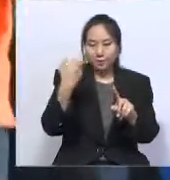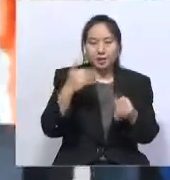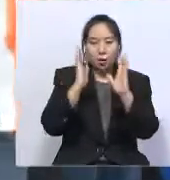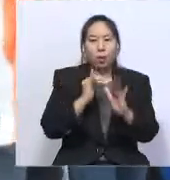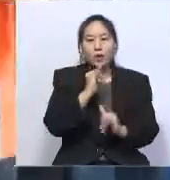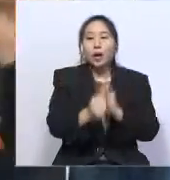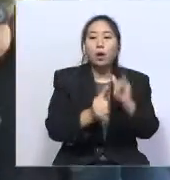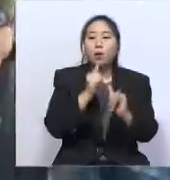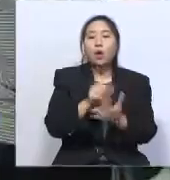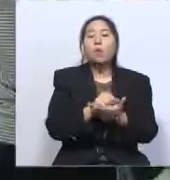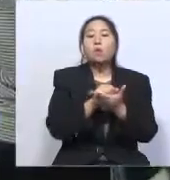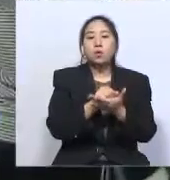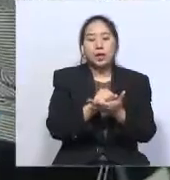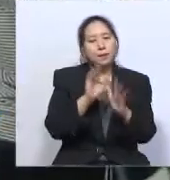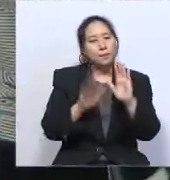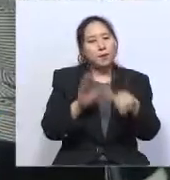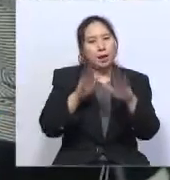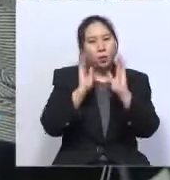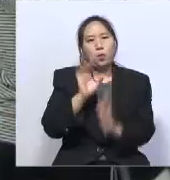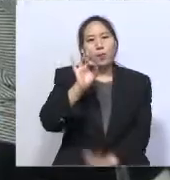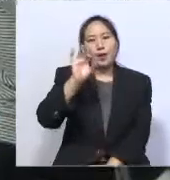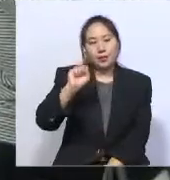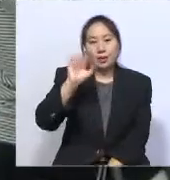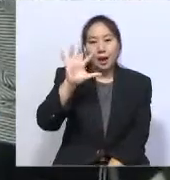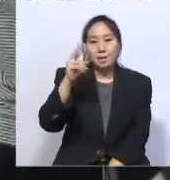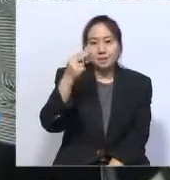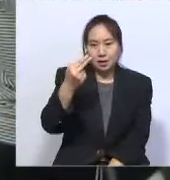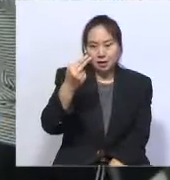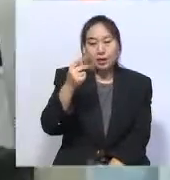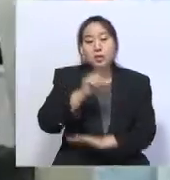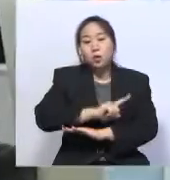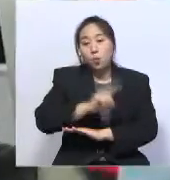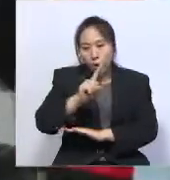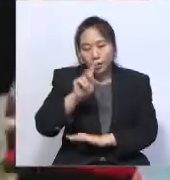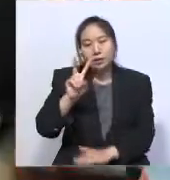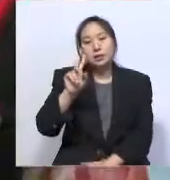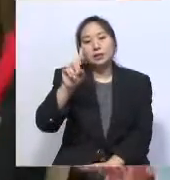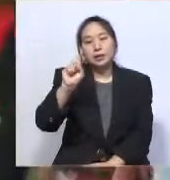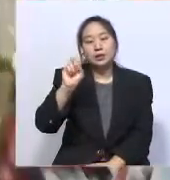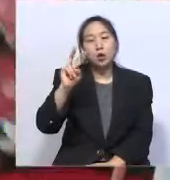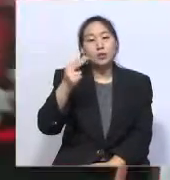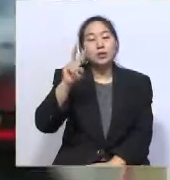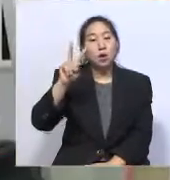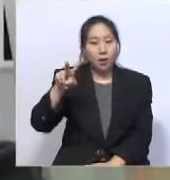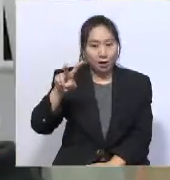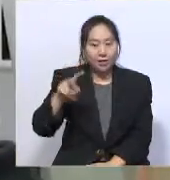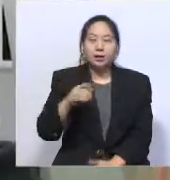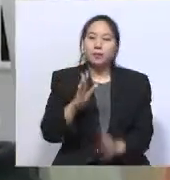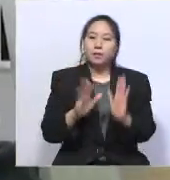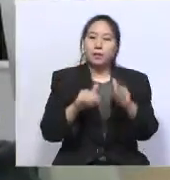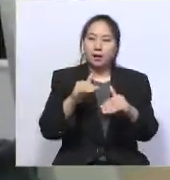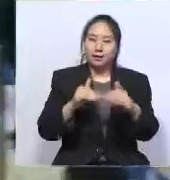าใช้บริการสนามบินดอนเมืองประมาณ 850,000 คนเฉลี่ยวันละ 122,000 คนค่ะก็สูงสุดอยู่ที่ประม